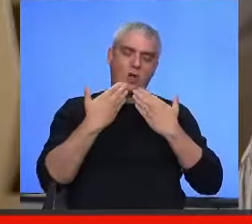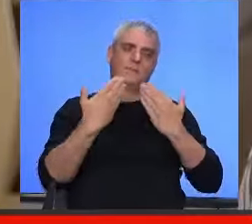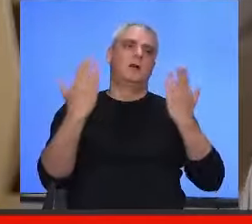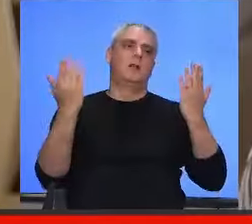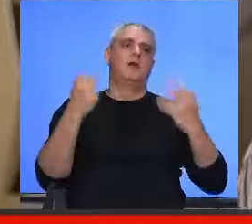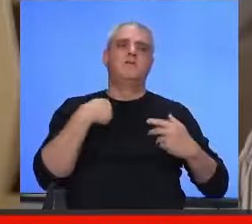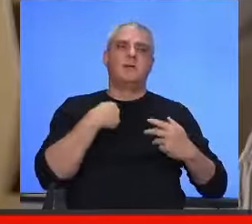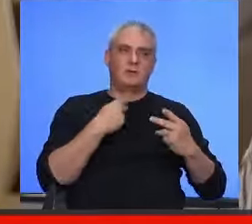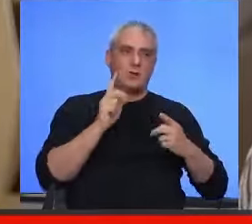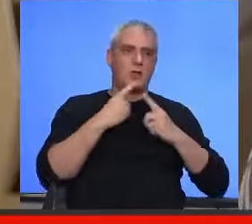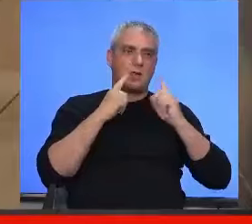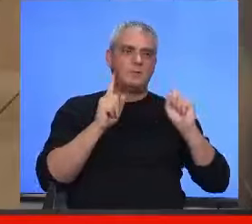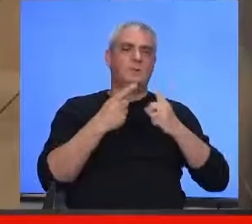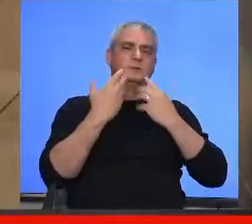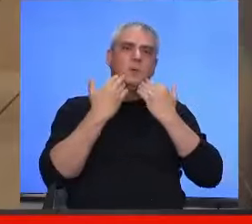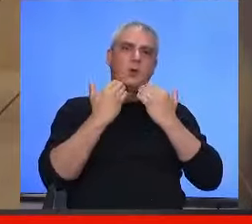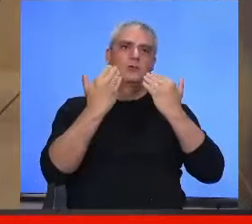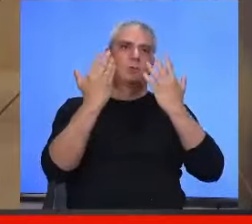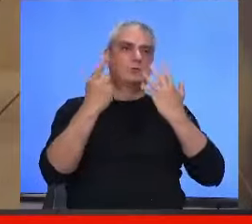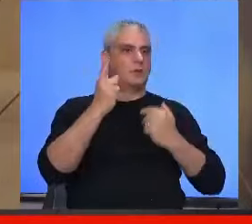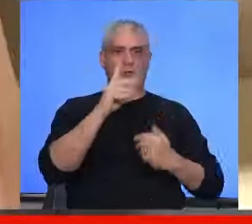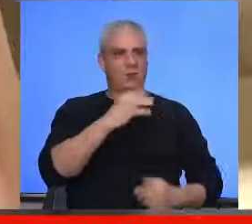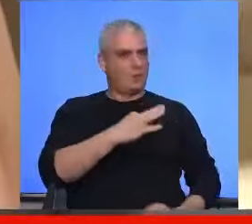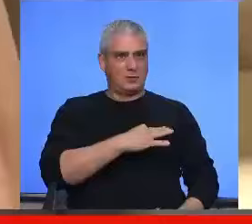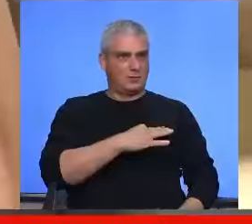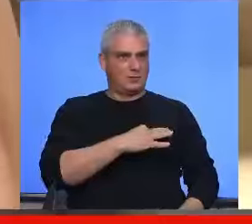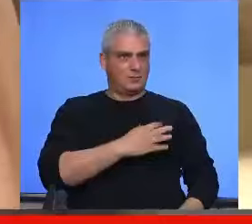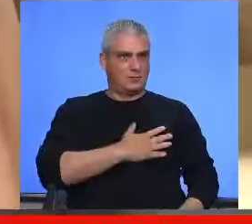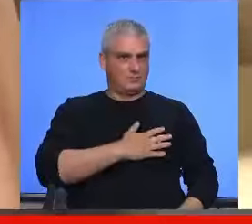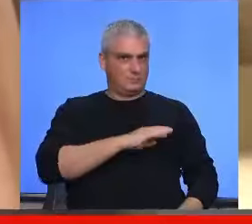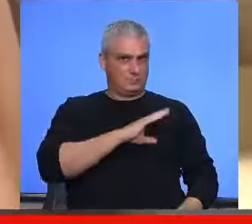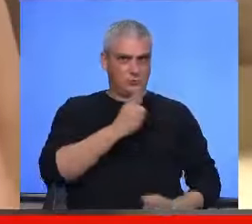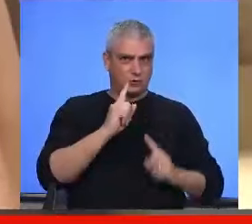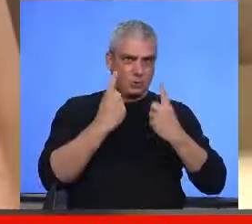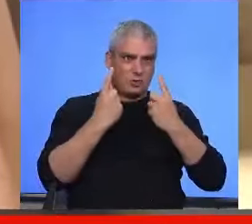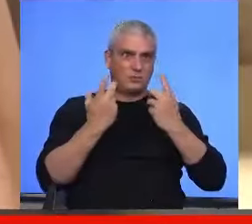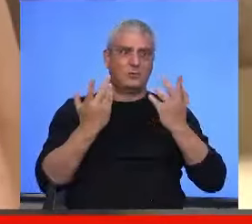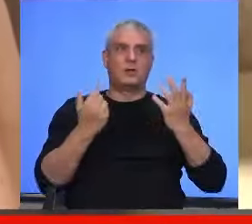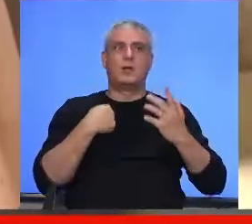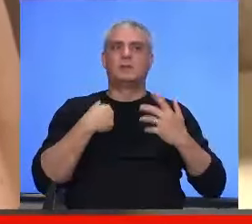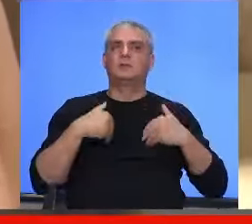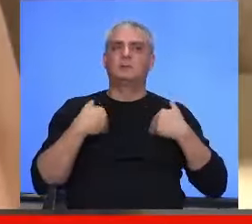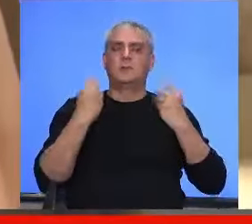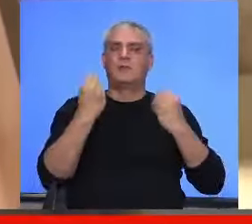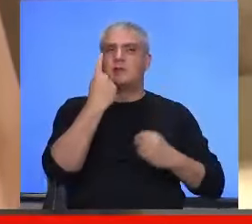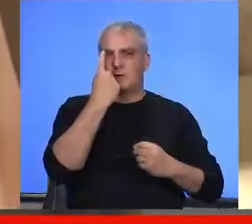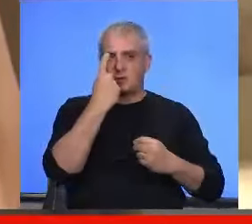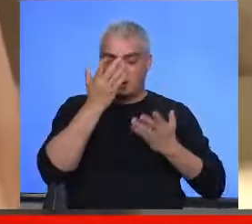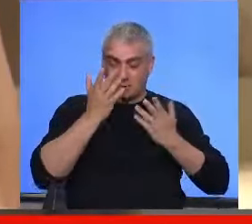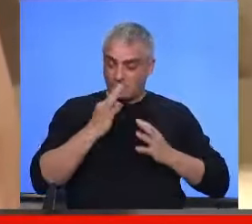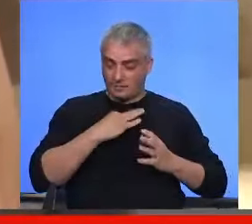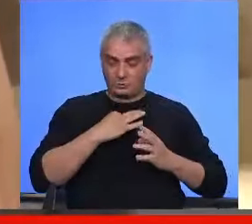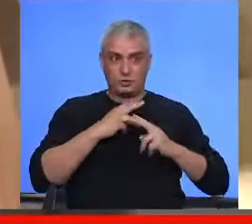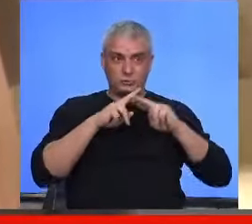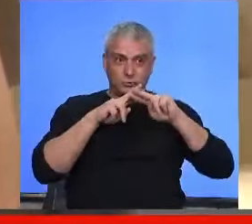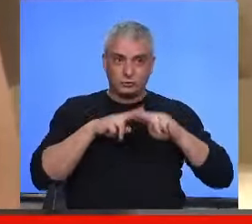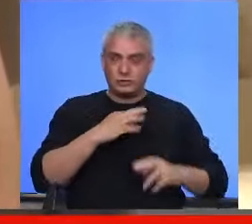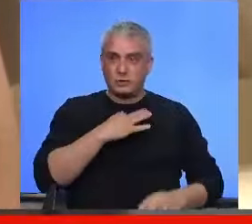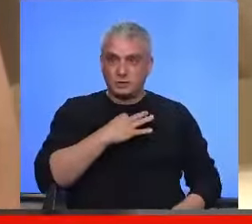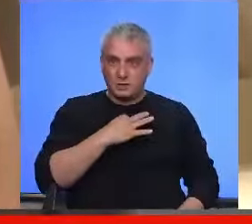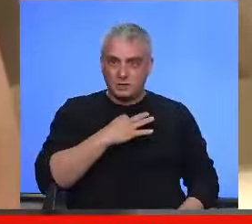עולה למזמור לתודה. אתה לא לוקח ללב את כל מה שקורה. אני שמח בדבר אחד שהבן שלי